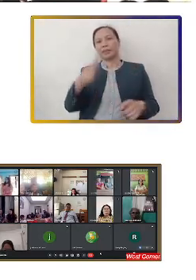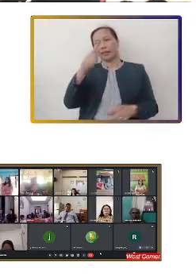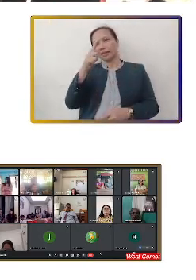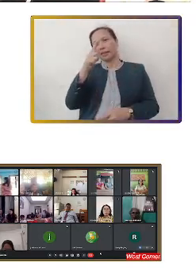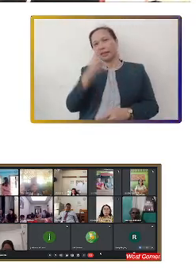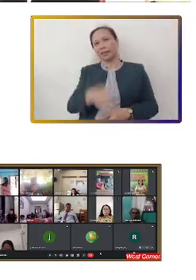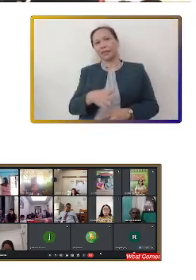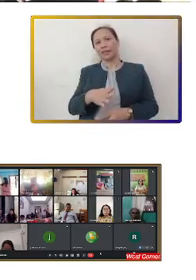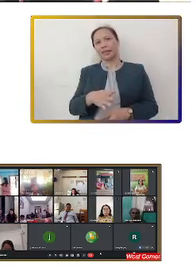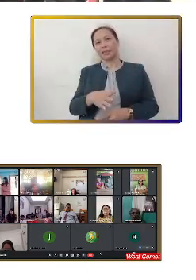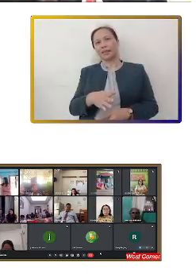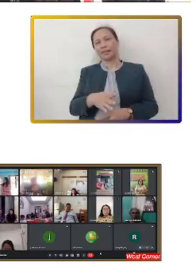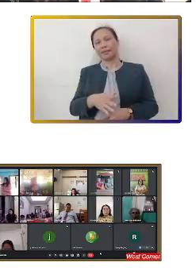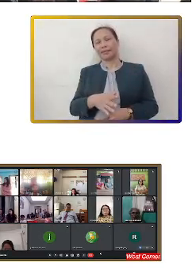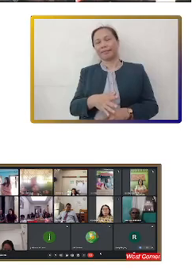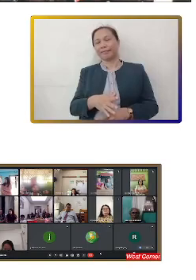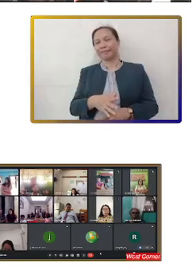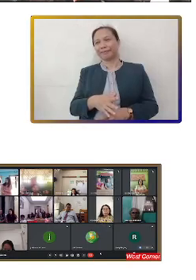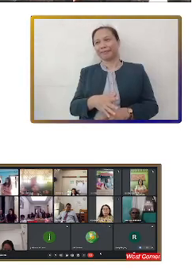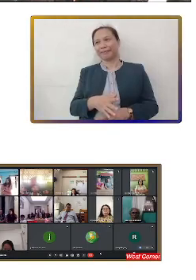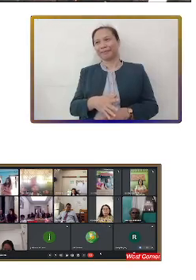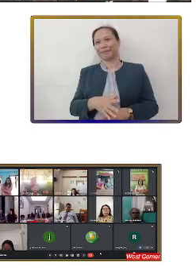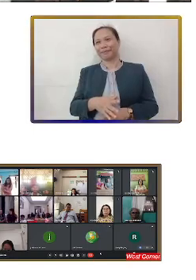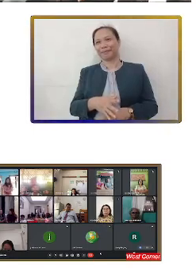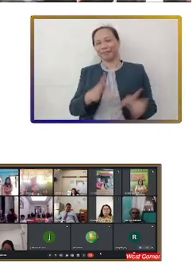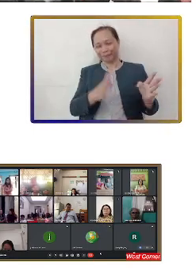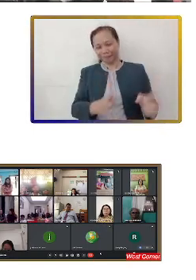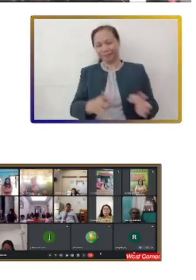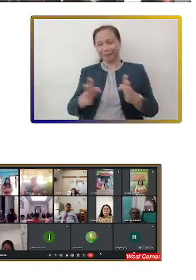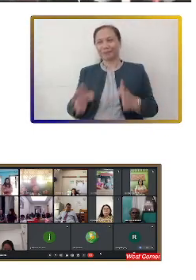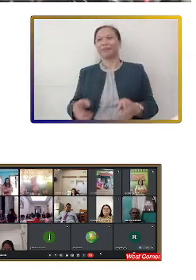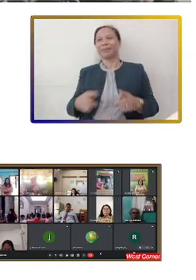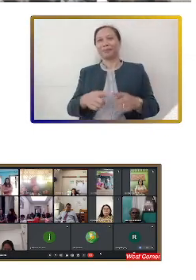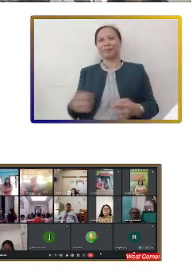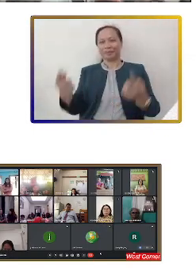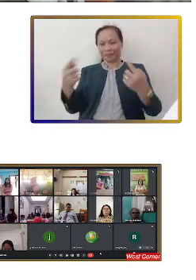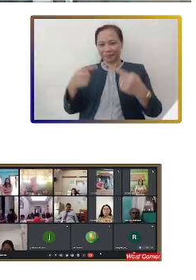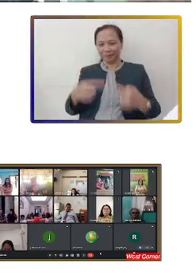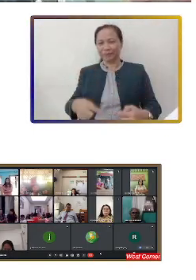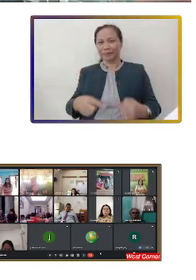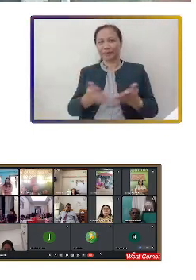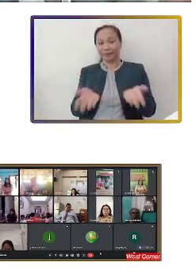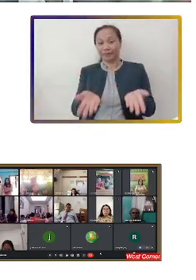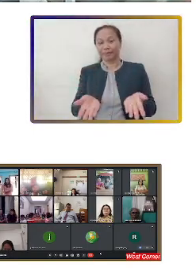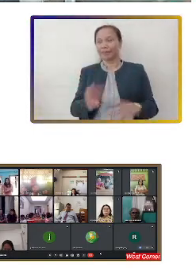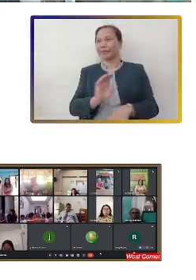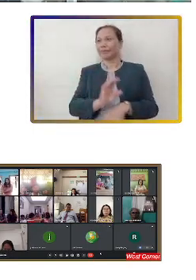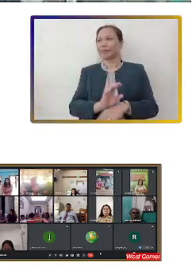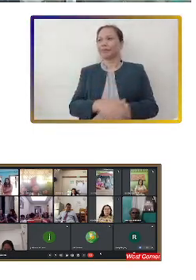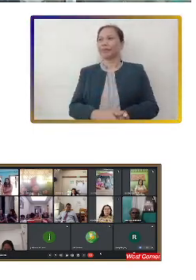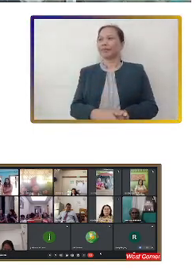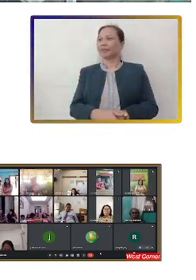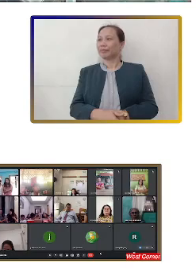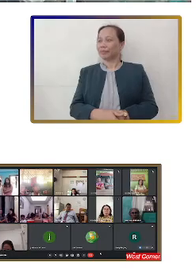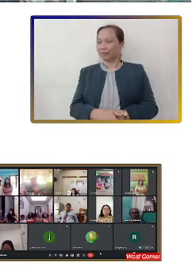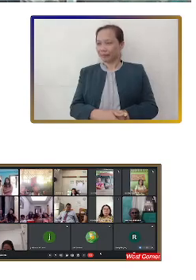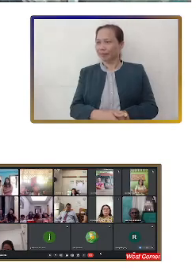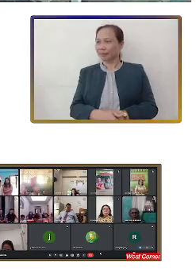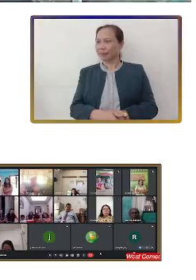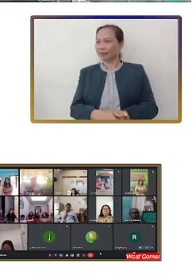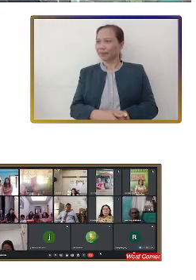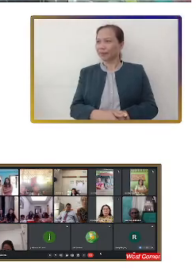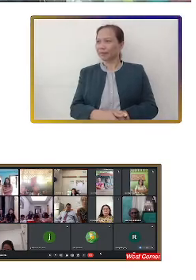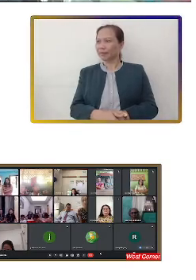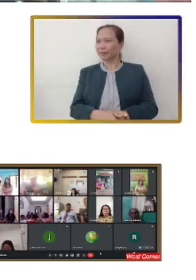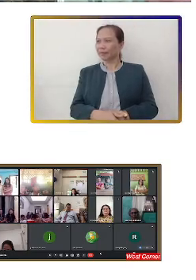morning para matanggap niyo po ang mensahe ng ating pong Panginoon na may hahayag po sa ating pong mahal na pastor. Alright,